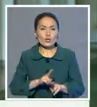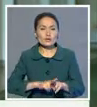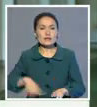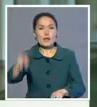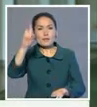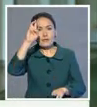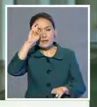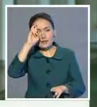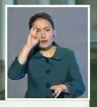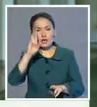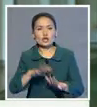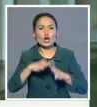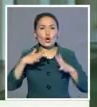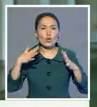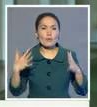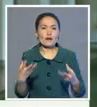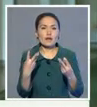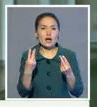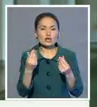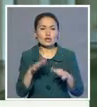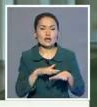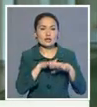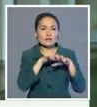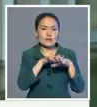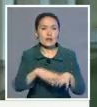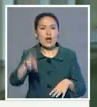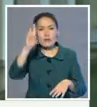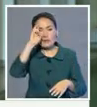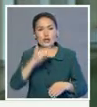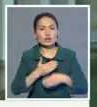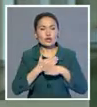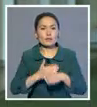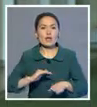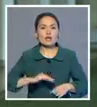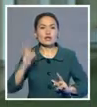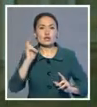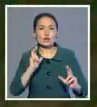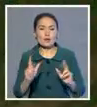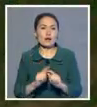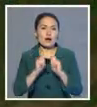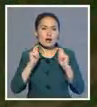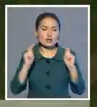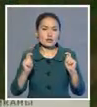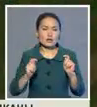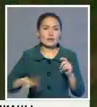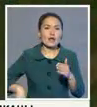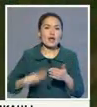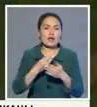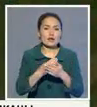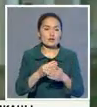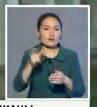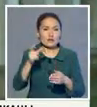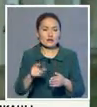мемлекетімізге қомақты ақшаларын салып, осындай мемлекетке көмек көрсетіп, білім ордаларын ашып жатқан инвесторларды